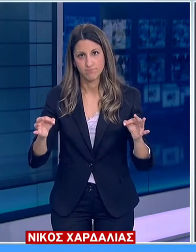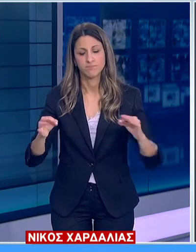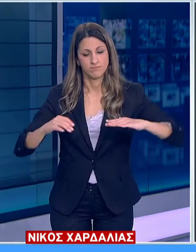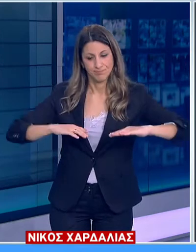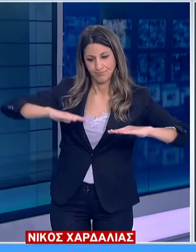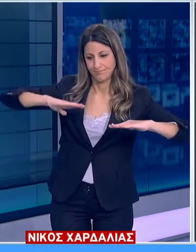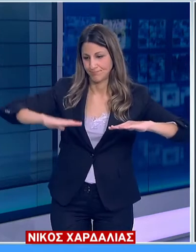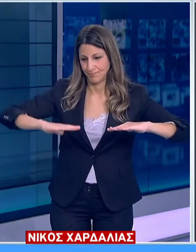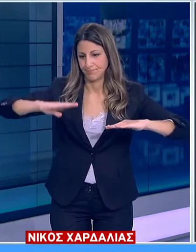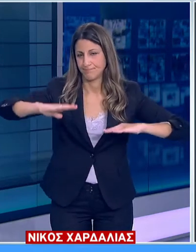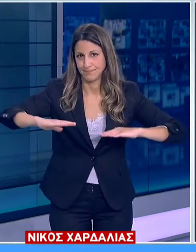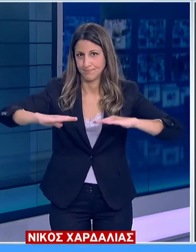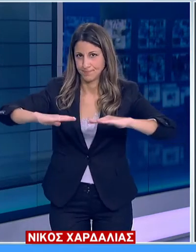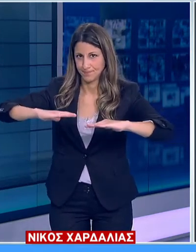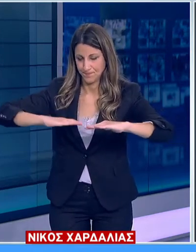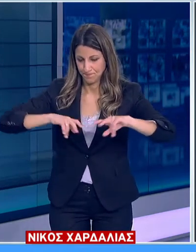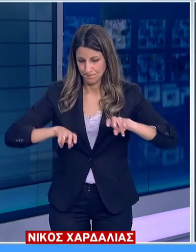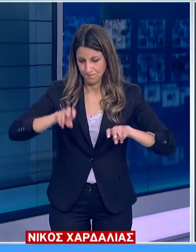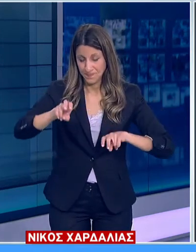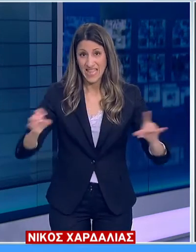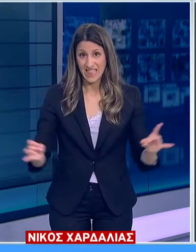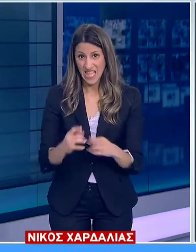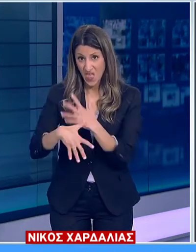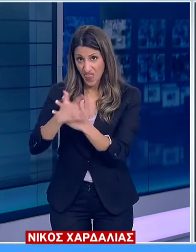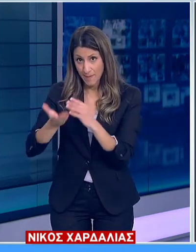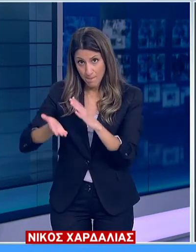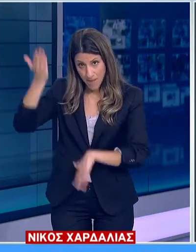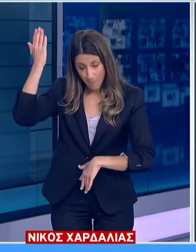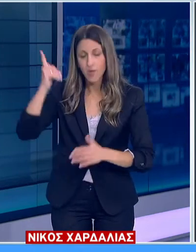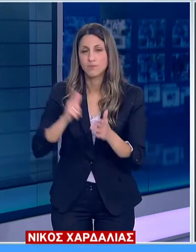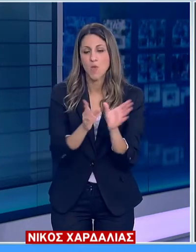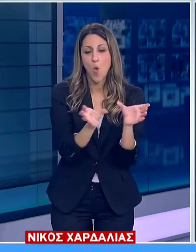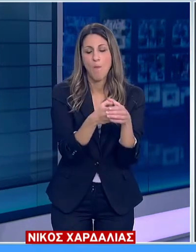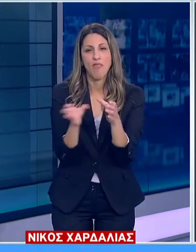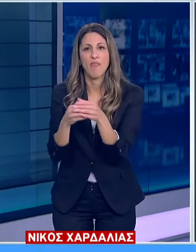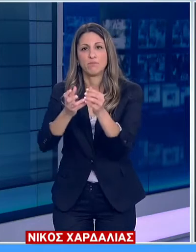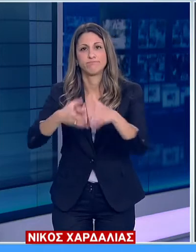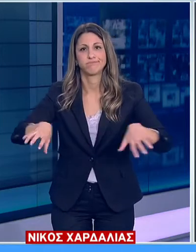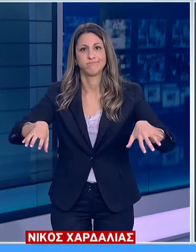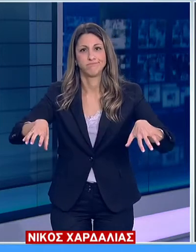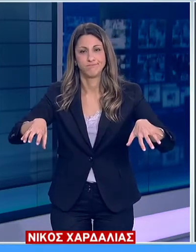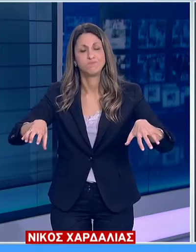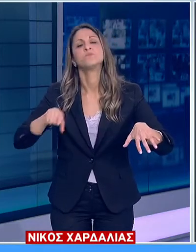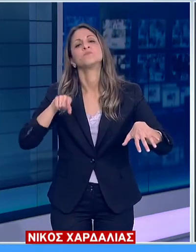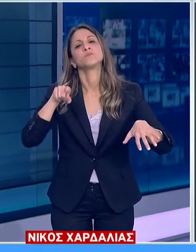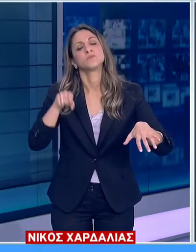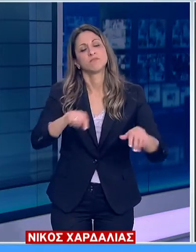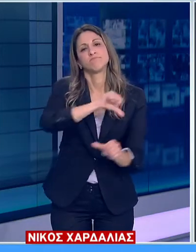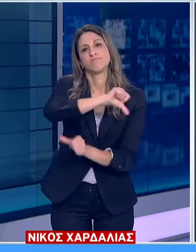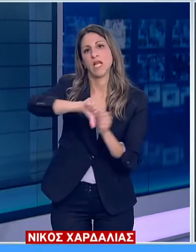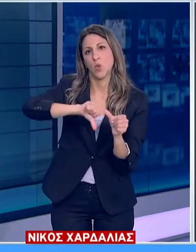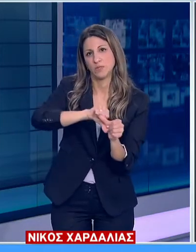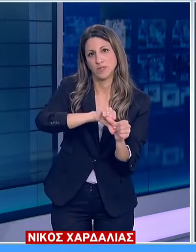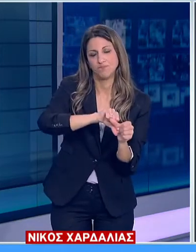προσανατολισμό Αν οι μαθητές περβαίνουν τους 15 Τότε το τμήμα θα διαιρείται σε δύο υποτμήματα Και θα λειτουργούν εκ περιτροπής